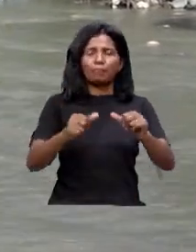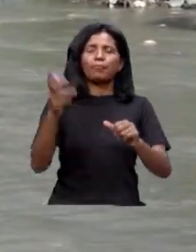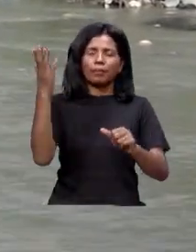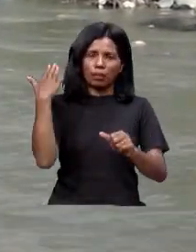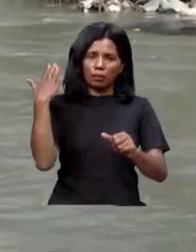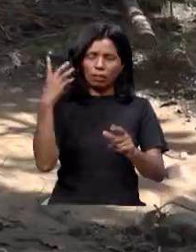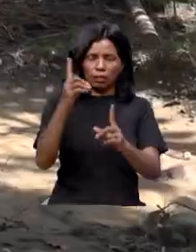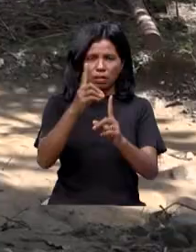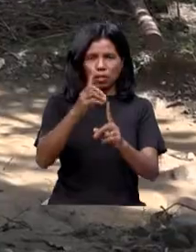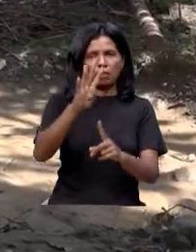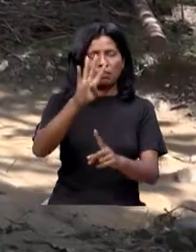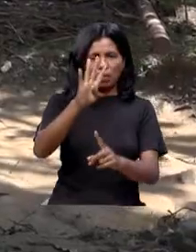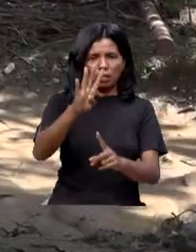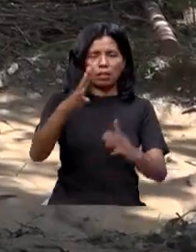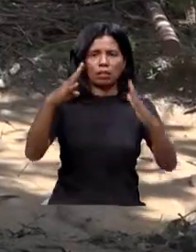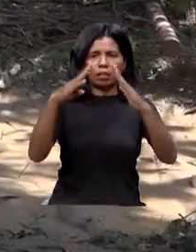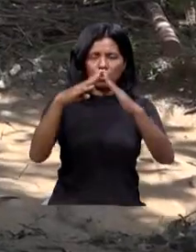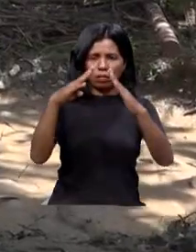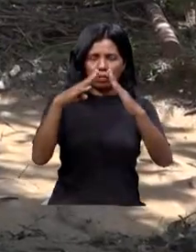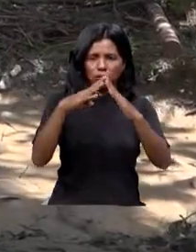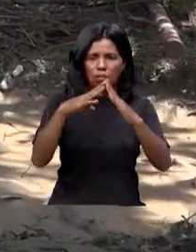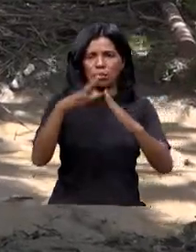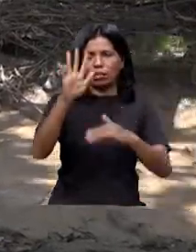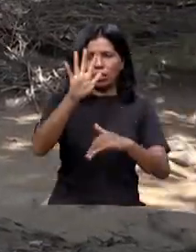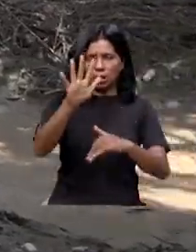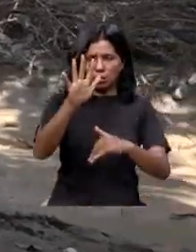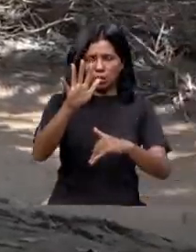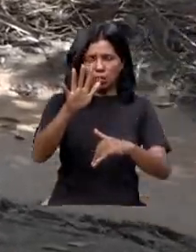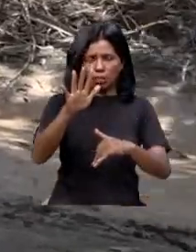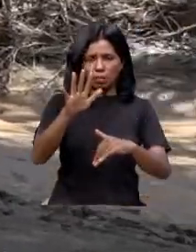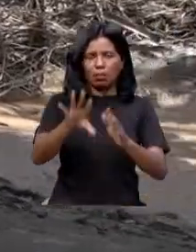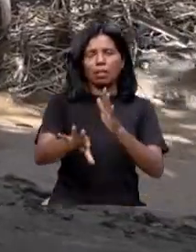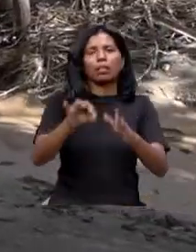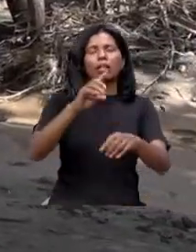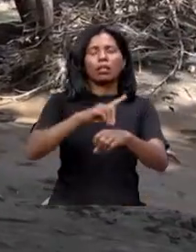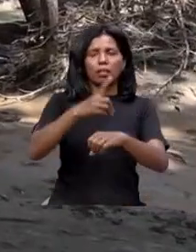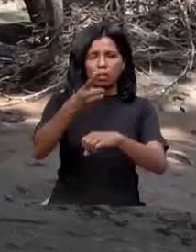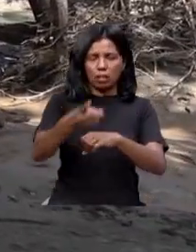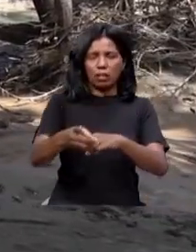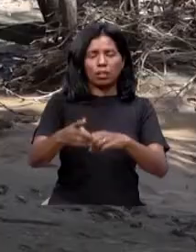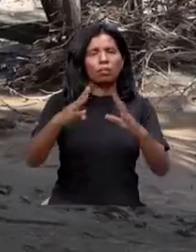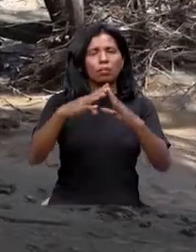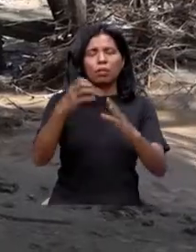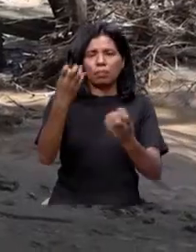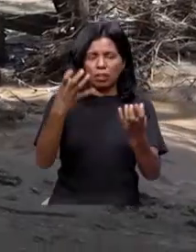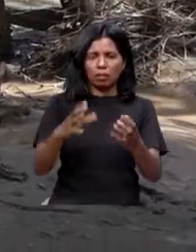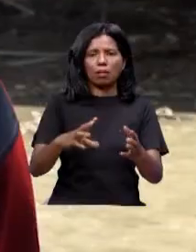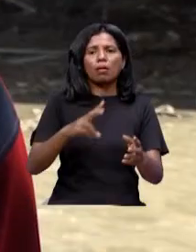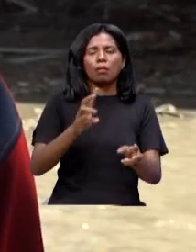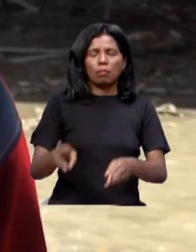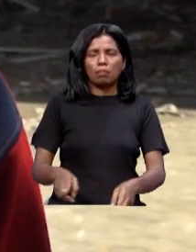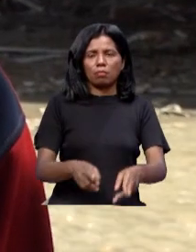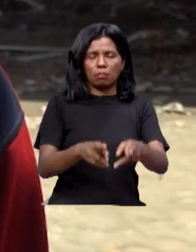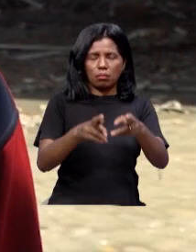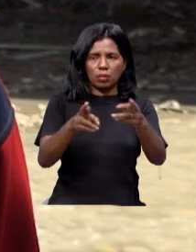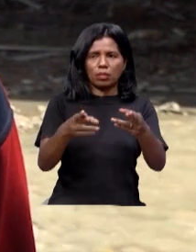dia 4 niane uma 5 lima maketang istragus uma barak maka mo pesaim a neve maka torang ne